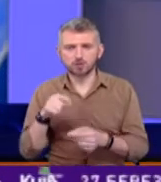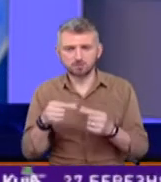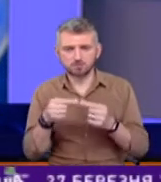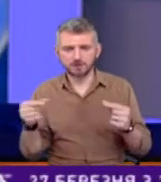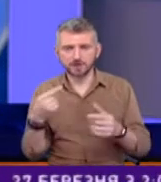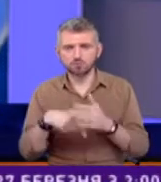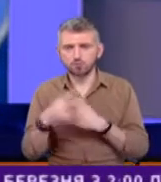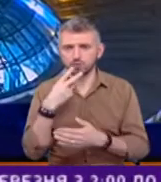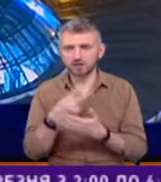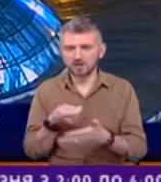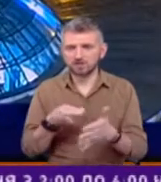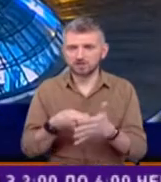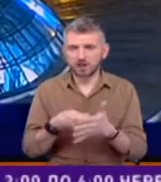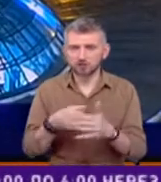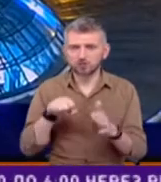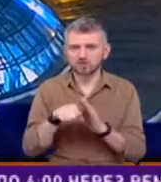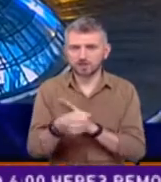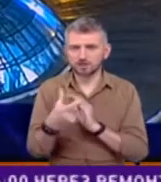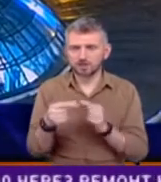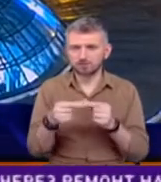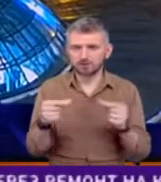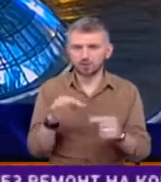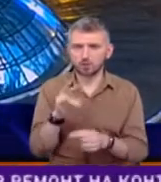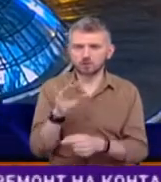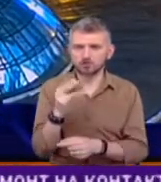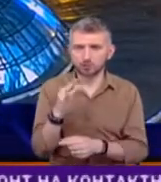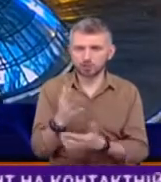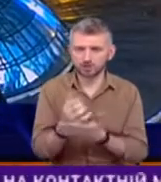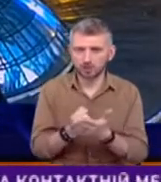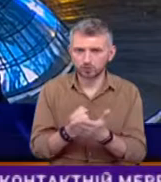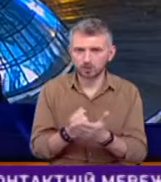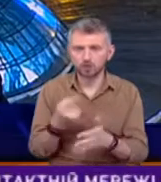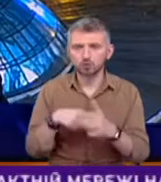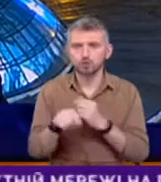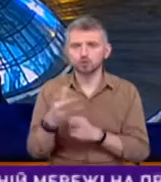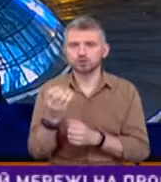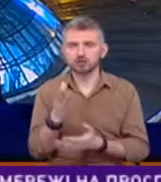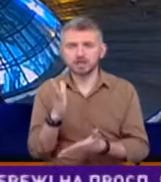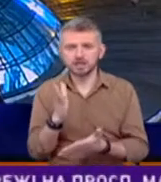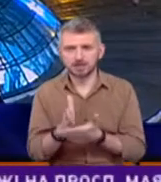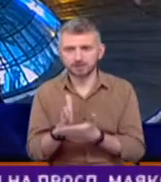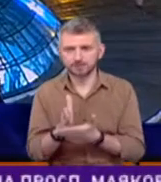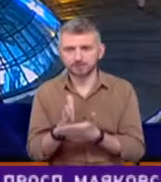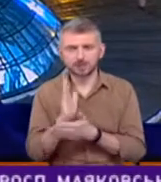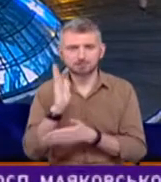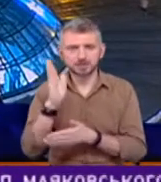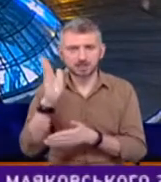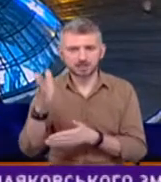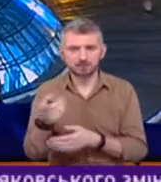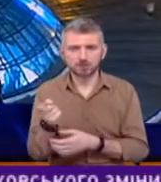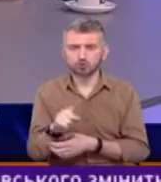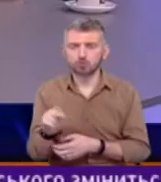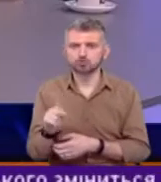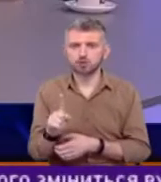бо показали флешку і сейф, де ті плівки Аніщенка зберігаються. Так. Тобто, тут ще є перспектива